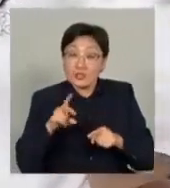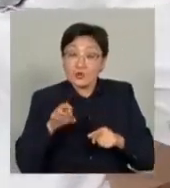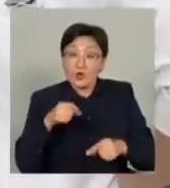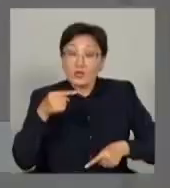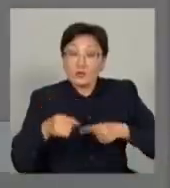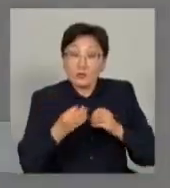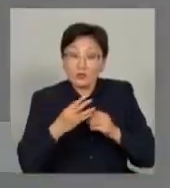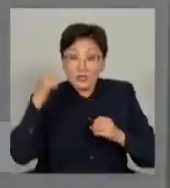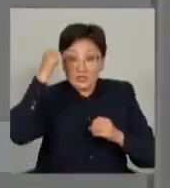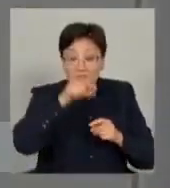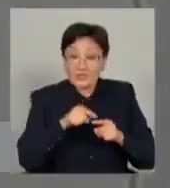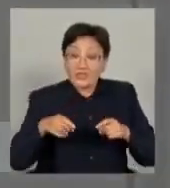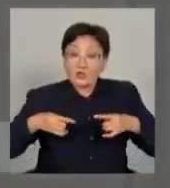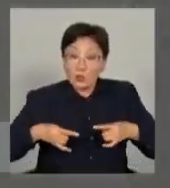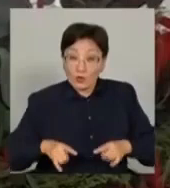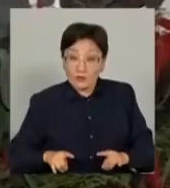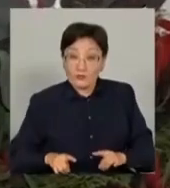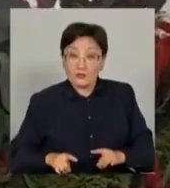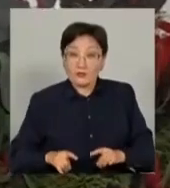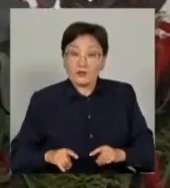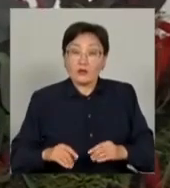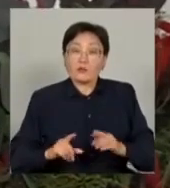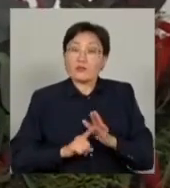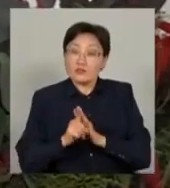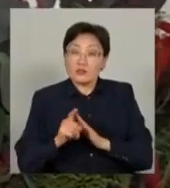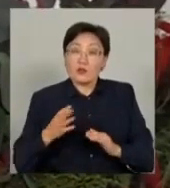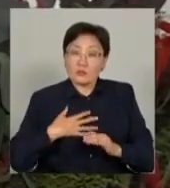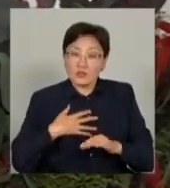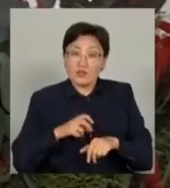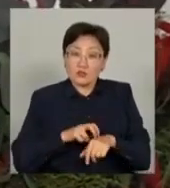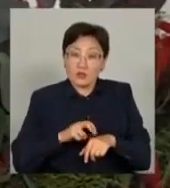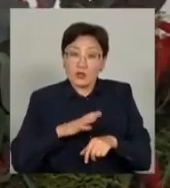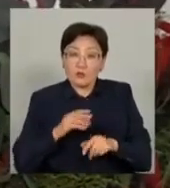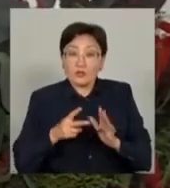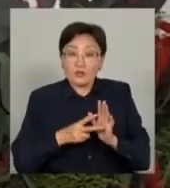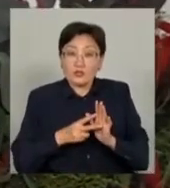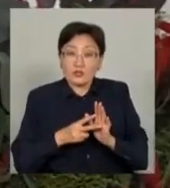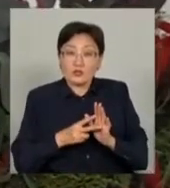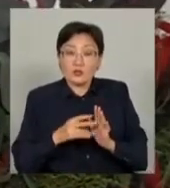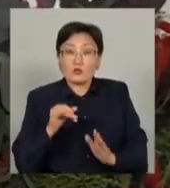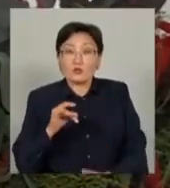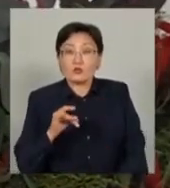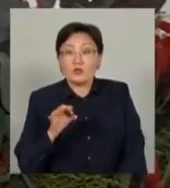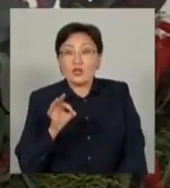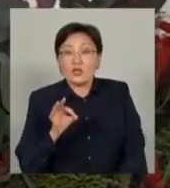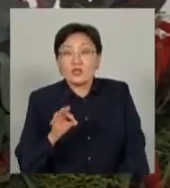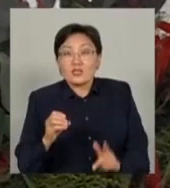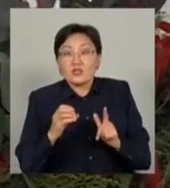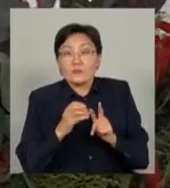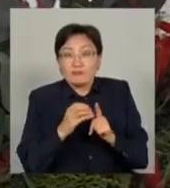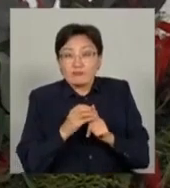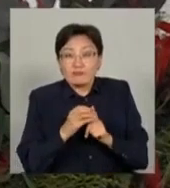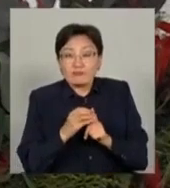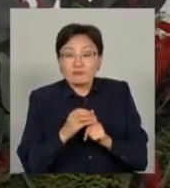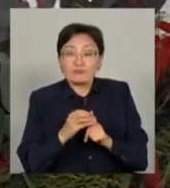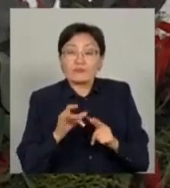14 жылдан кейін дүниеге алып келген. Қорқыныш болды менде. 7 ұрық болды, 7 ұрықтан біреу ғана